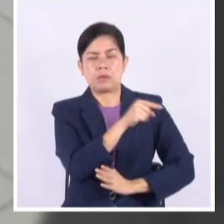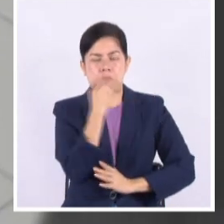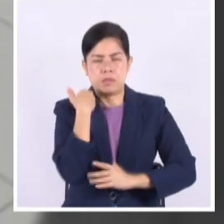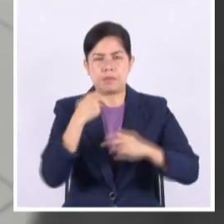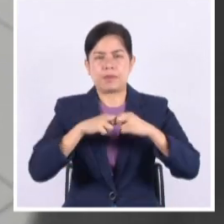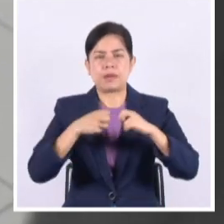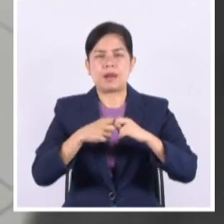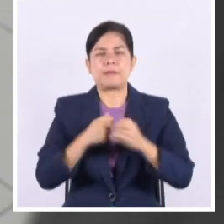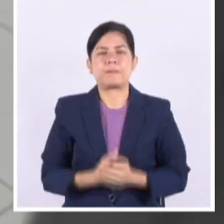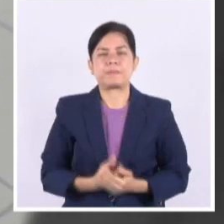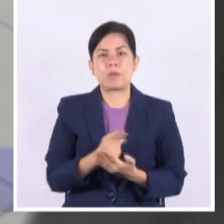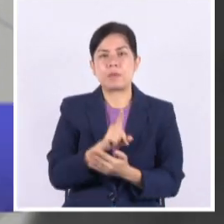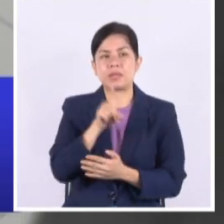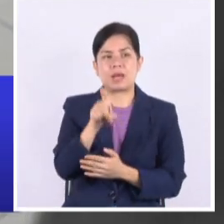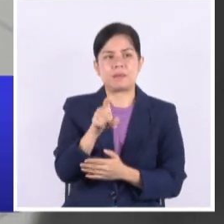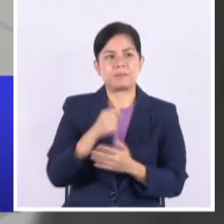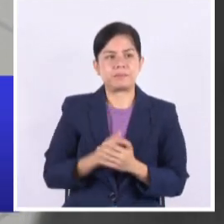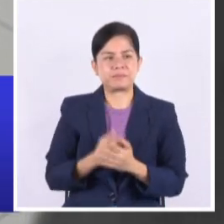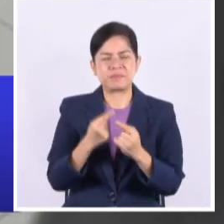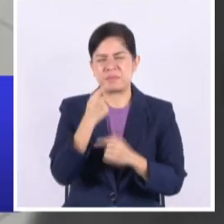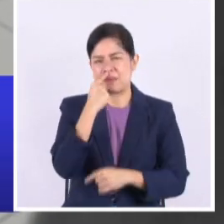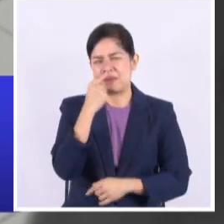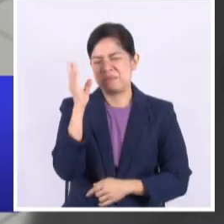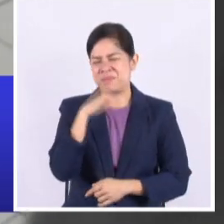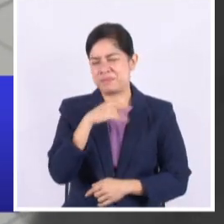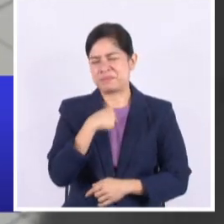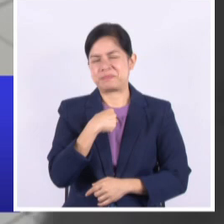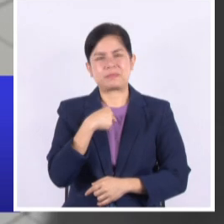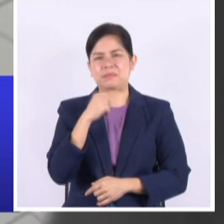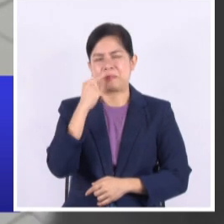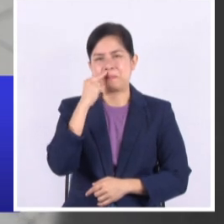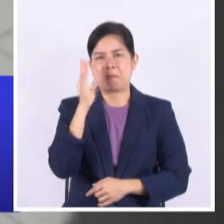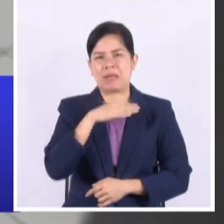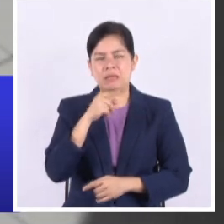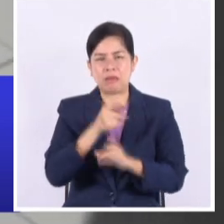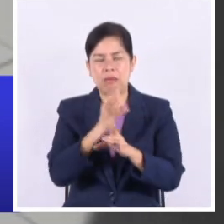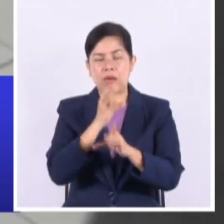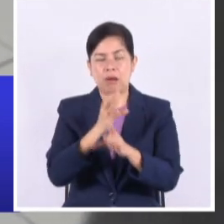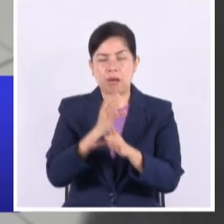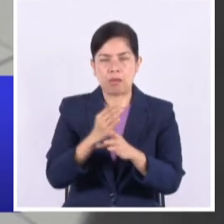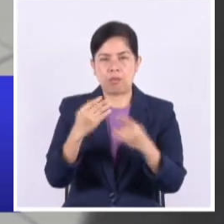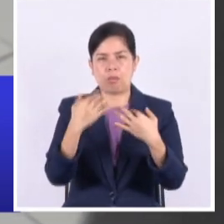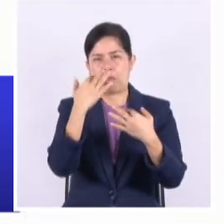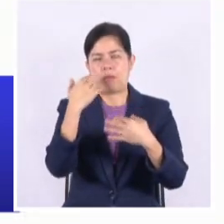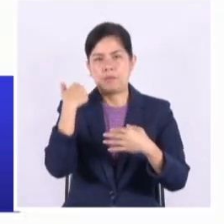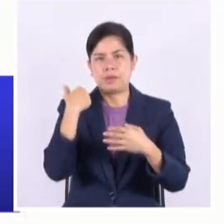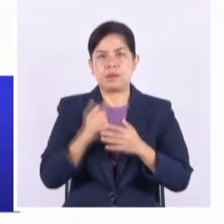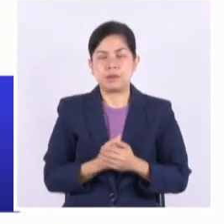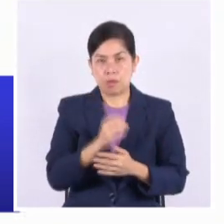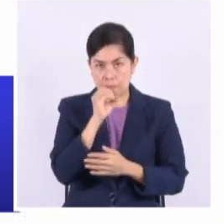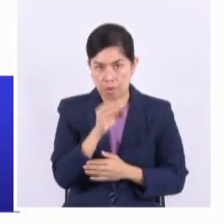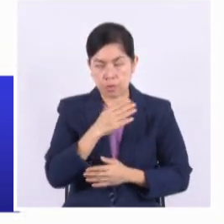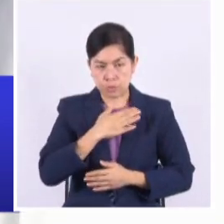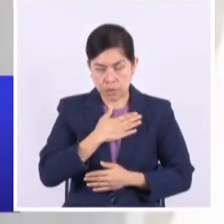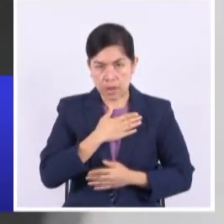พอไปพูดคุยด้วยกินเหล้าคลุ้งไปเต็มห้องเลยนะคะเขาก็ให้ข้อมูลบอกว่าเขาเมาแต่ก็